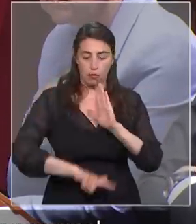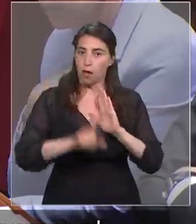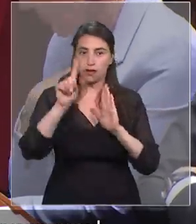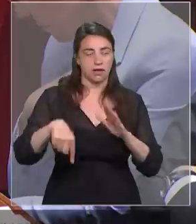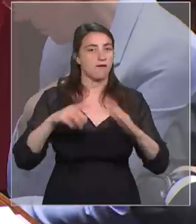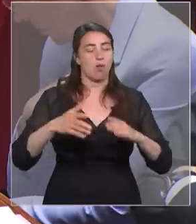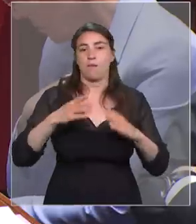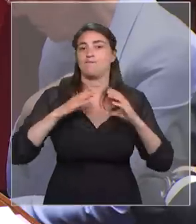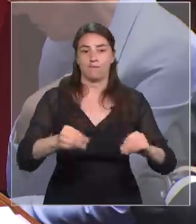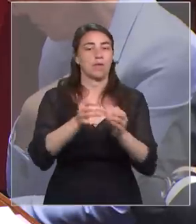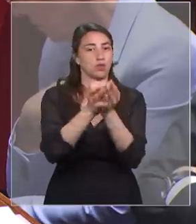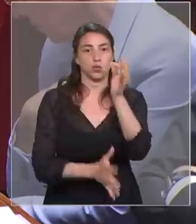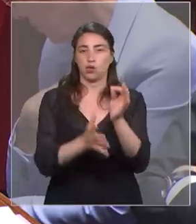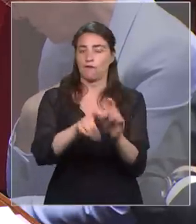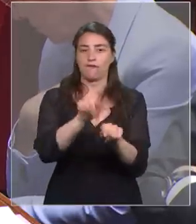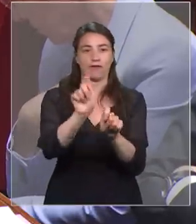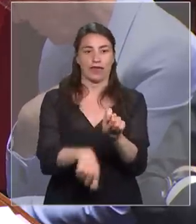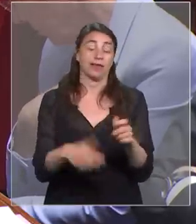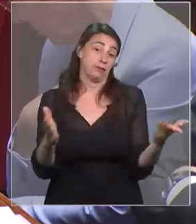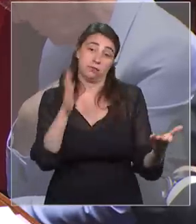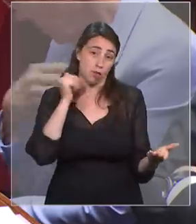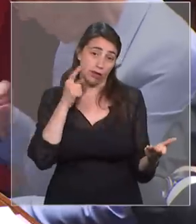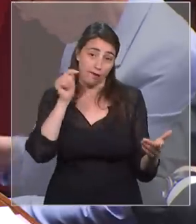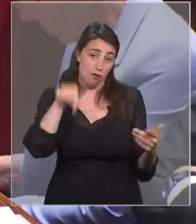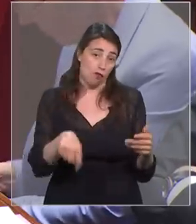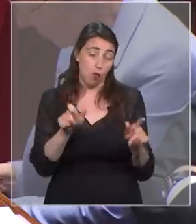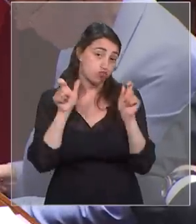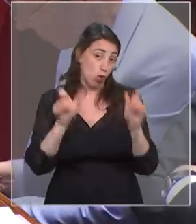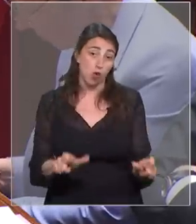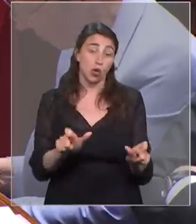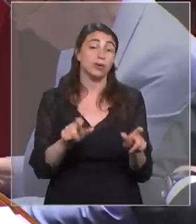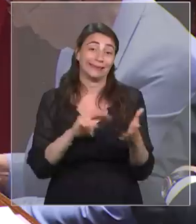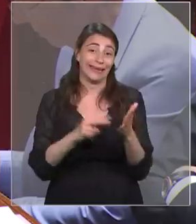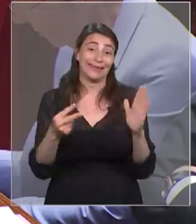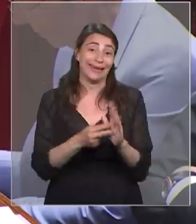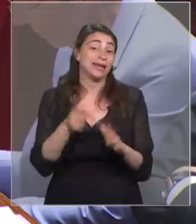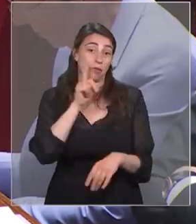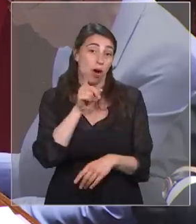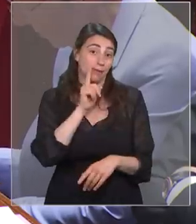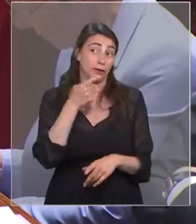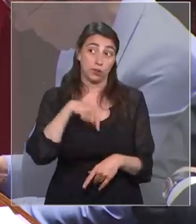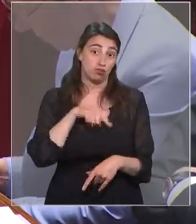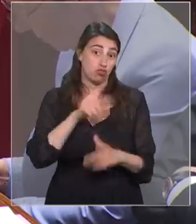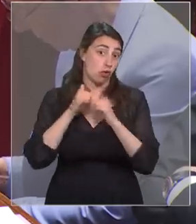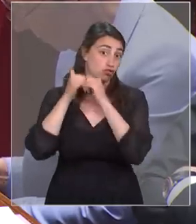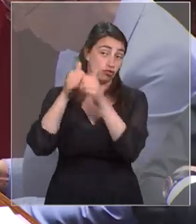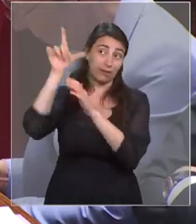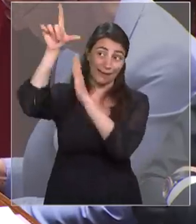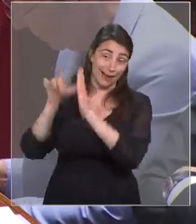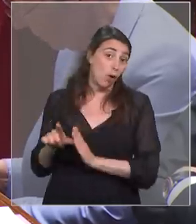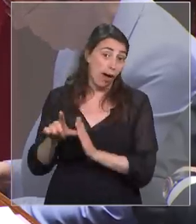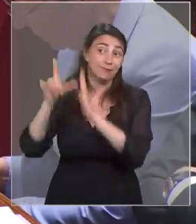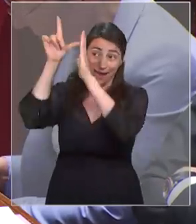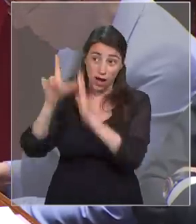sans démagogie, il faudra mettre en place un contrôle technique, car nous sommes dans un état où nous respectons les règles interprétées par les juges. C'est ainsi